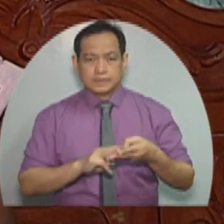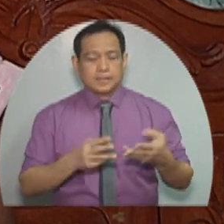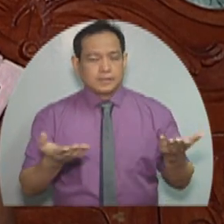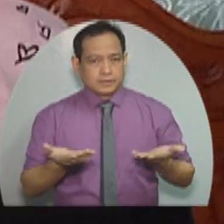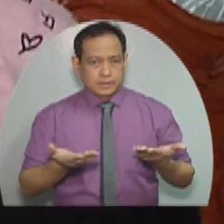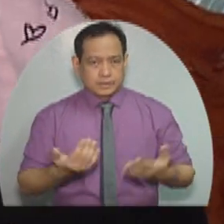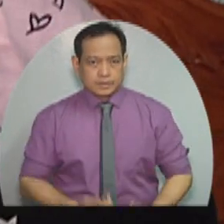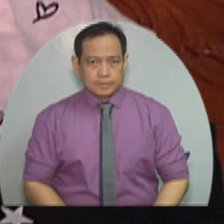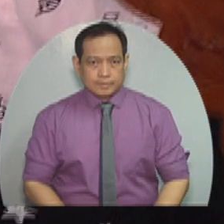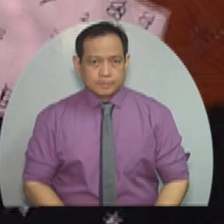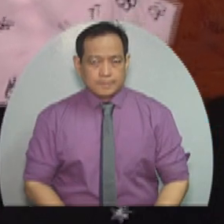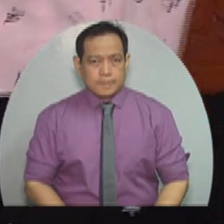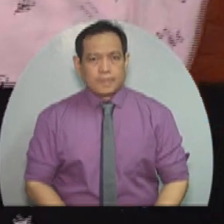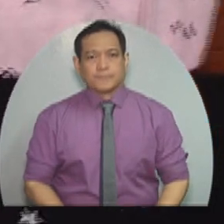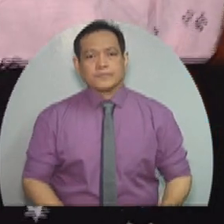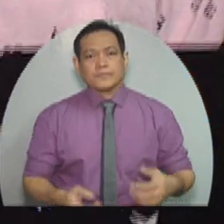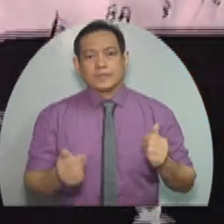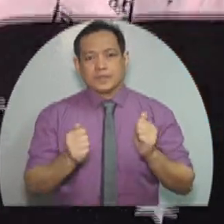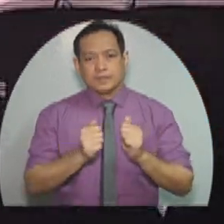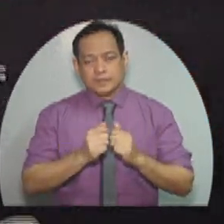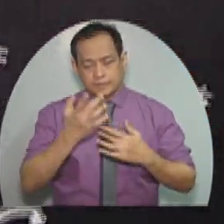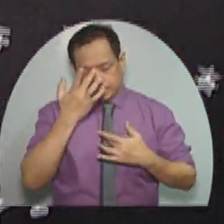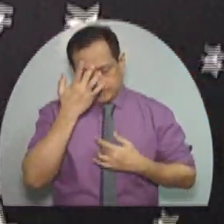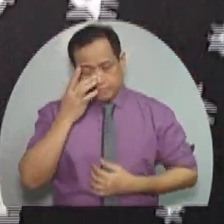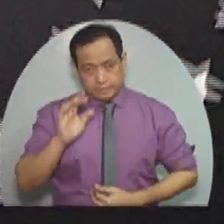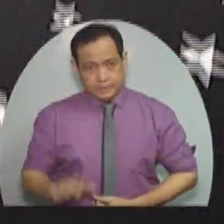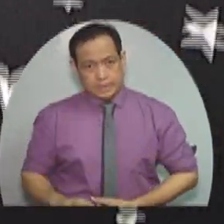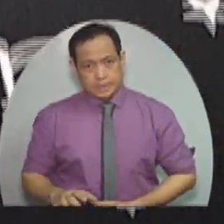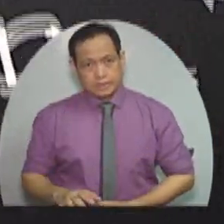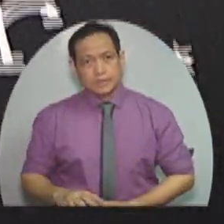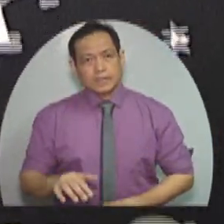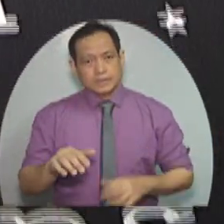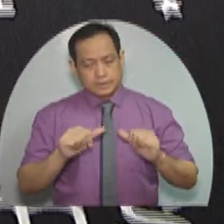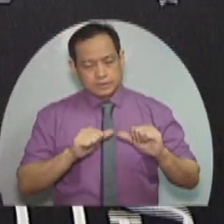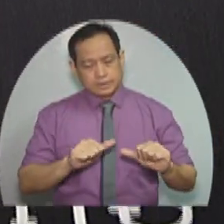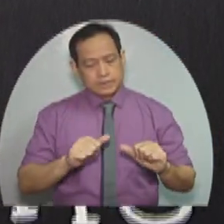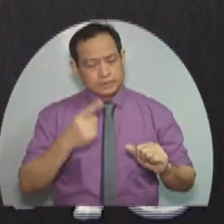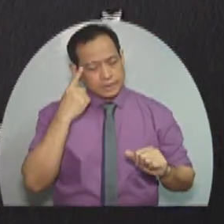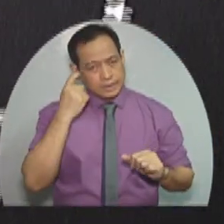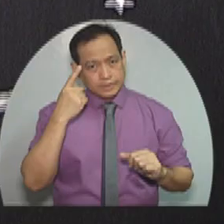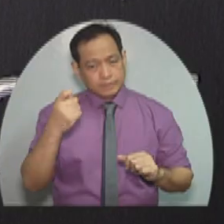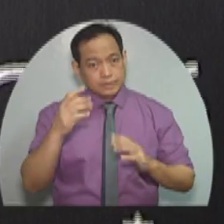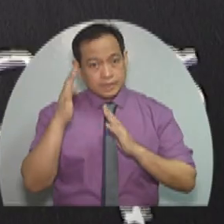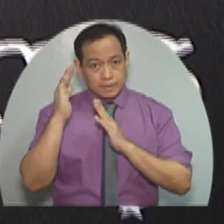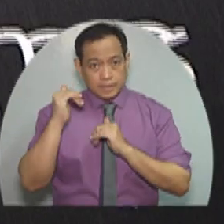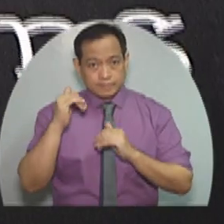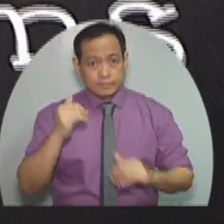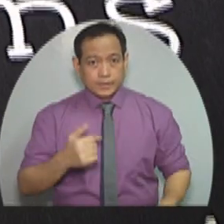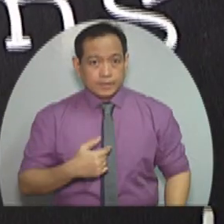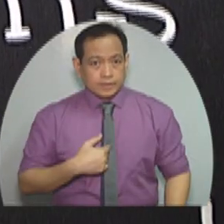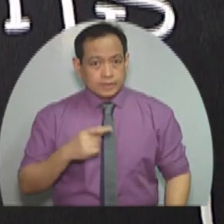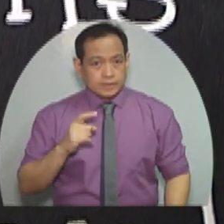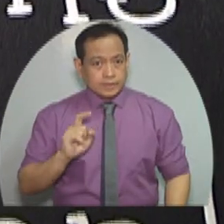lang po. Sa kabila ng karamdaman niya, hindi siya nawalan ng pangarap at pag-asa. Dapat